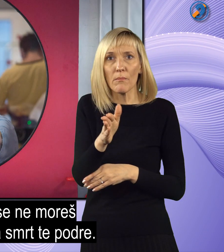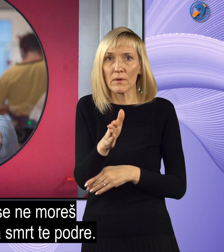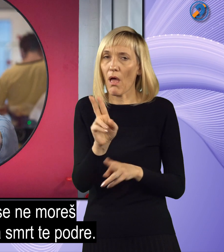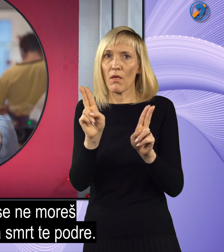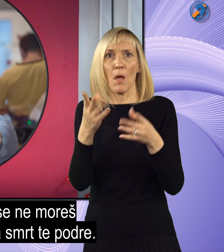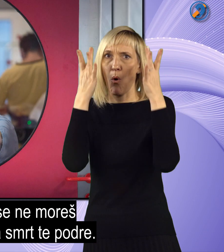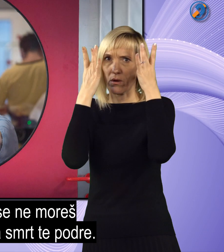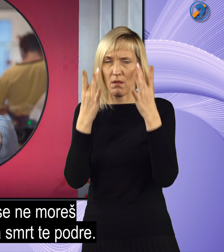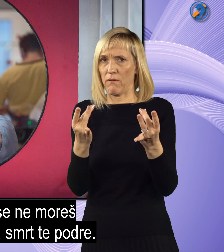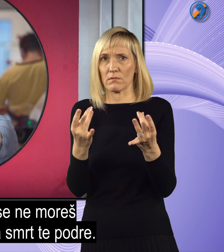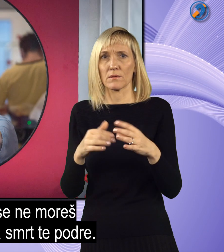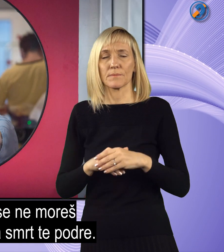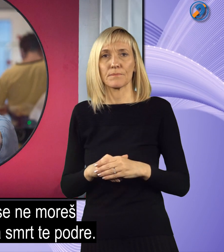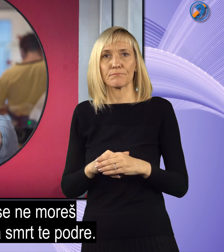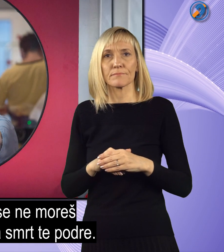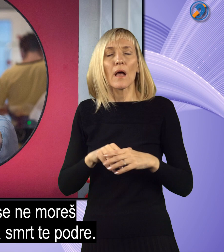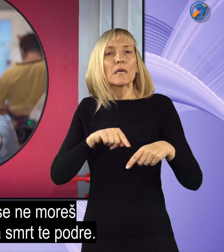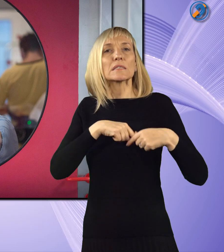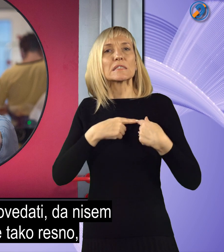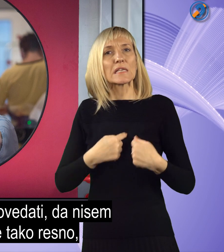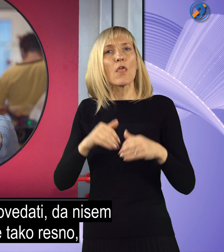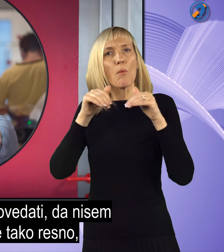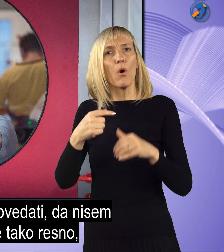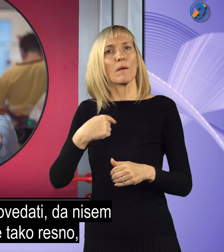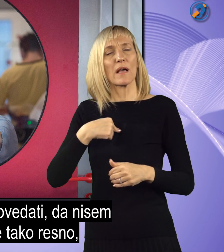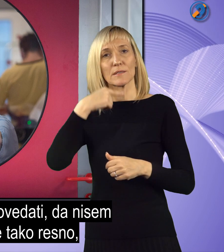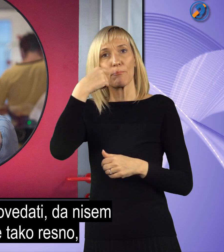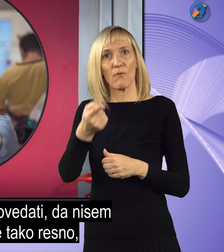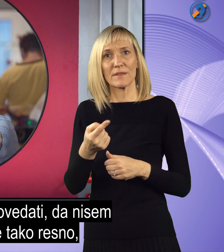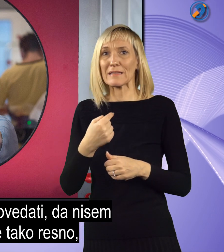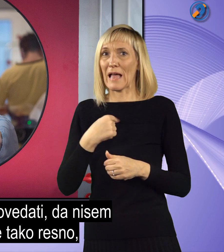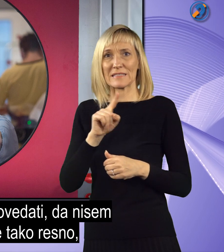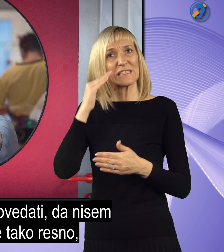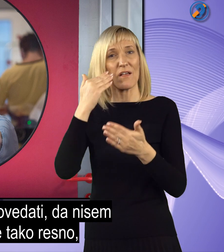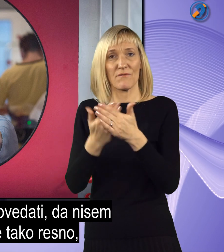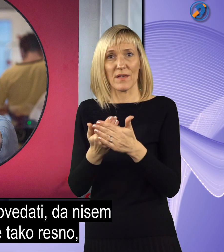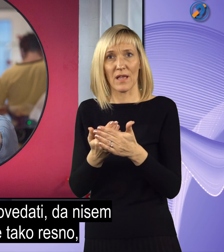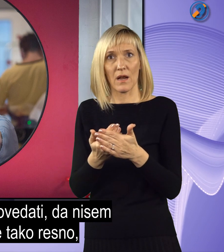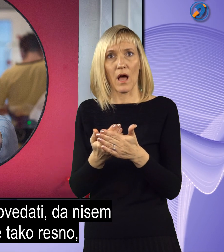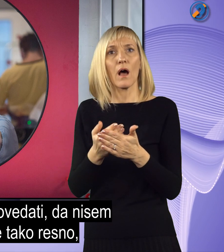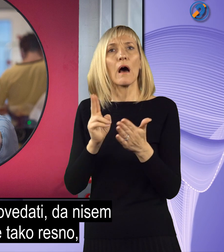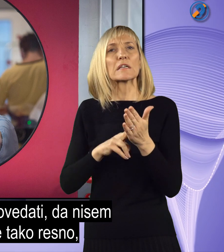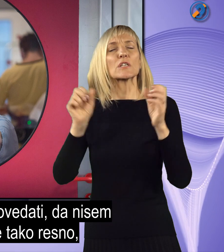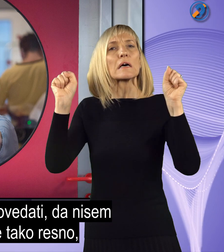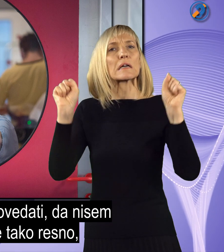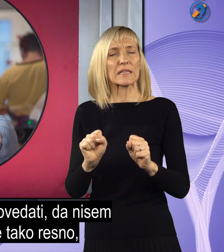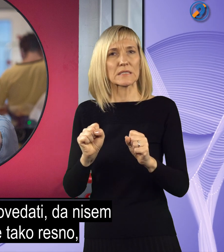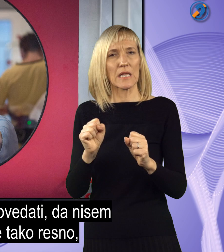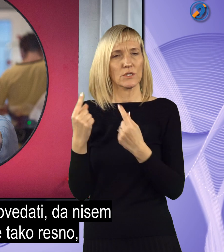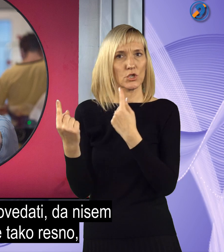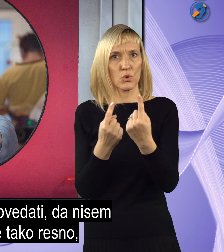navaditi, ne. Vsaka smrt te potre. Iskreno moram povedati, da nisem verjela, da je tako